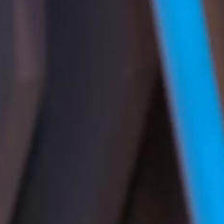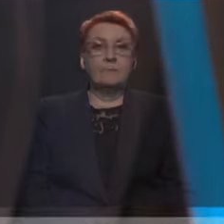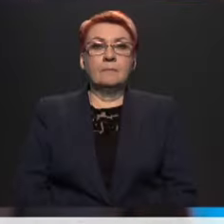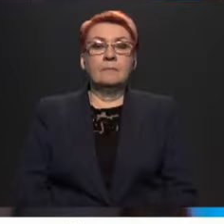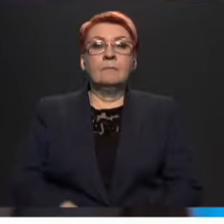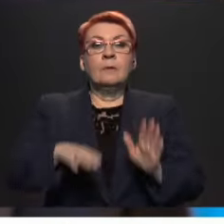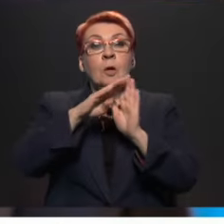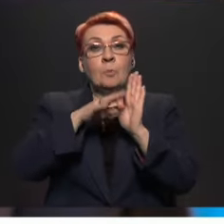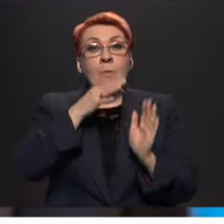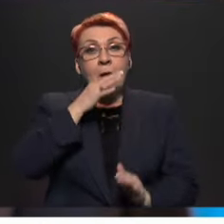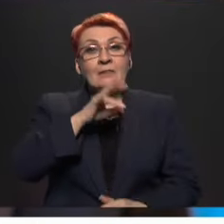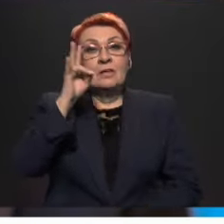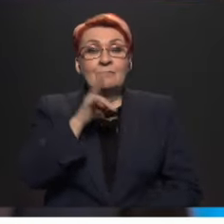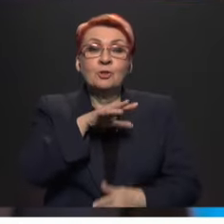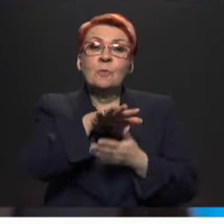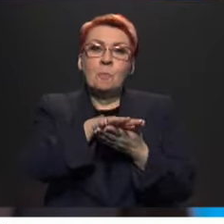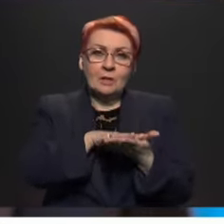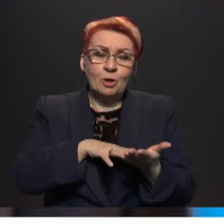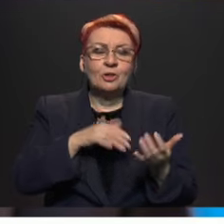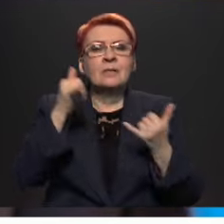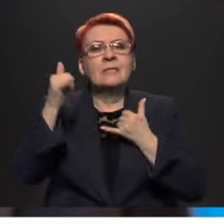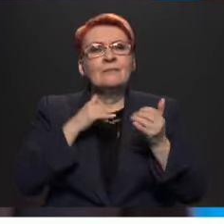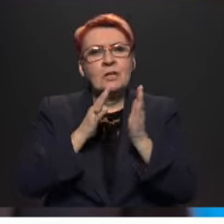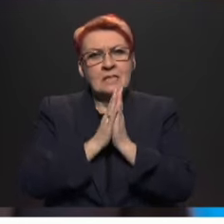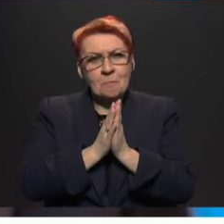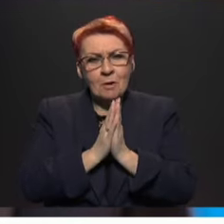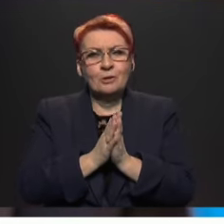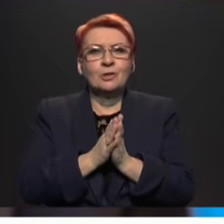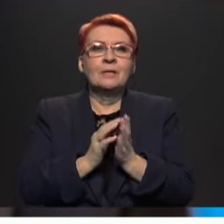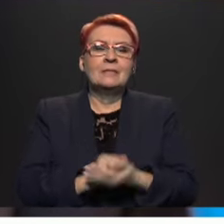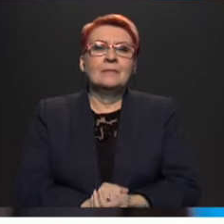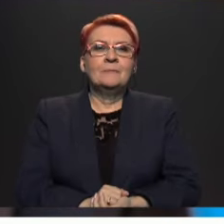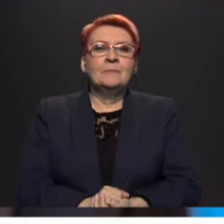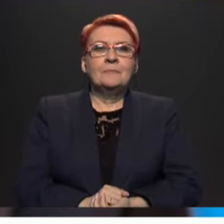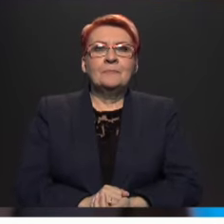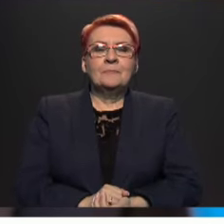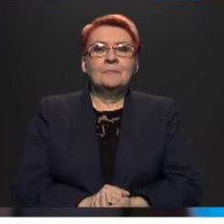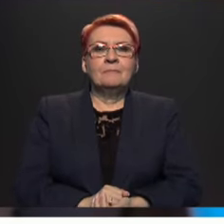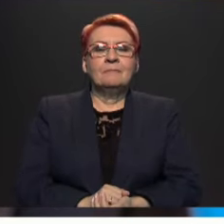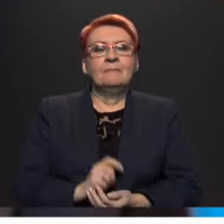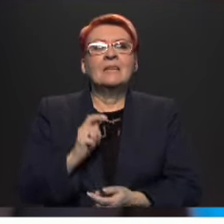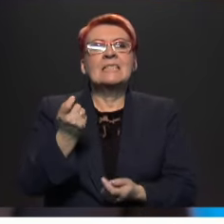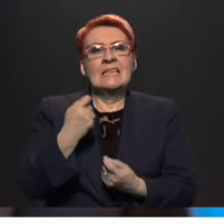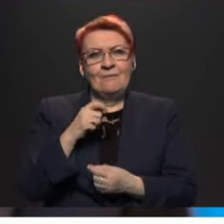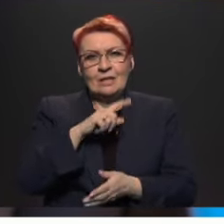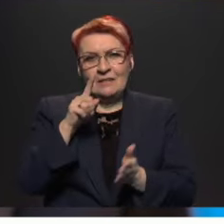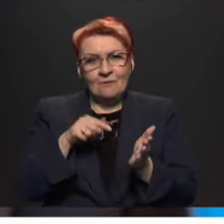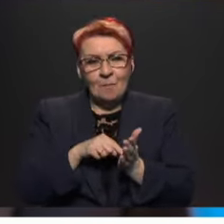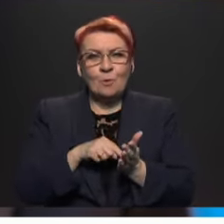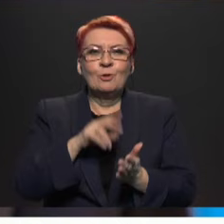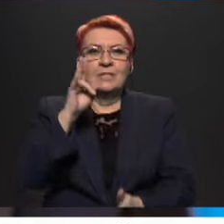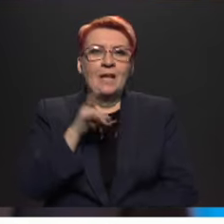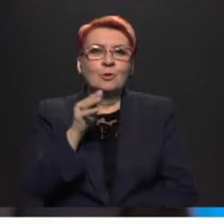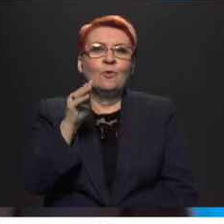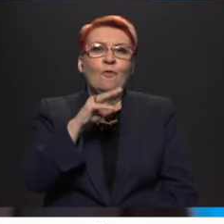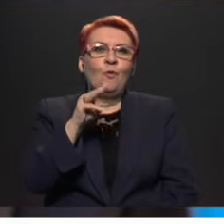Программа «Прямая линия. Ответ священника» продолжается. Звоните, пожалуйста, к нам по телефону горячей линии в прямой эфир. Задавайте ваши вопросы отцу Фотию. Мы